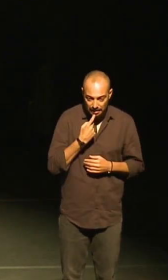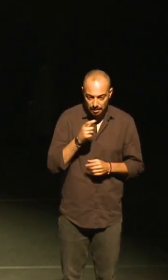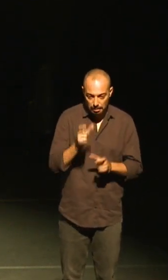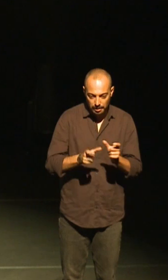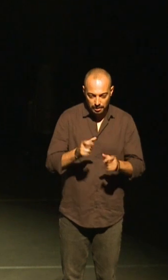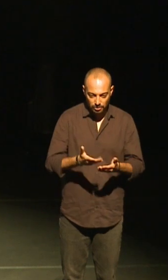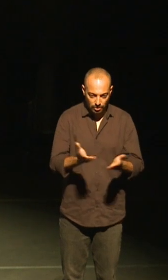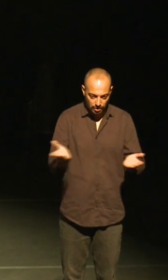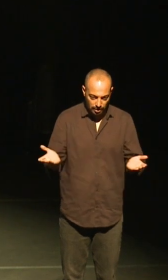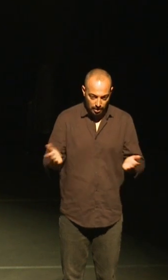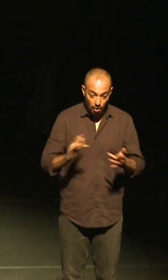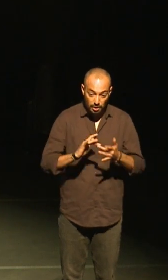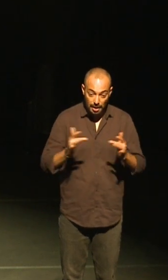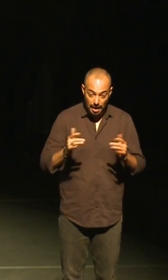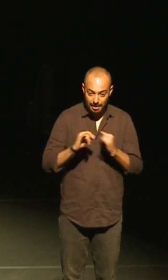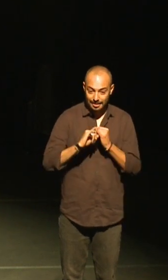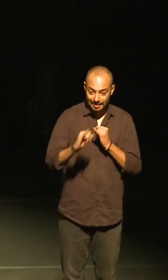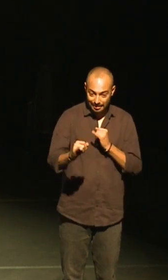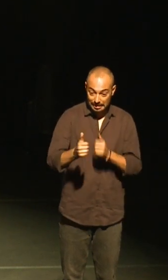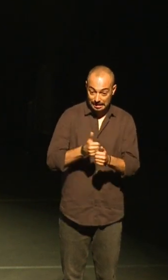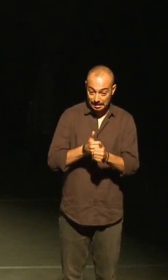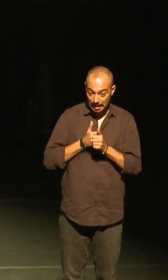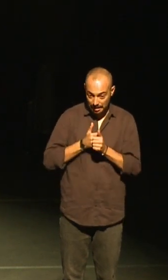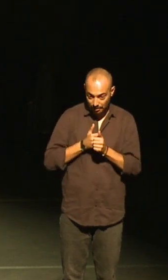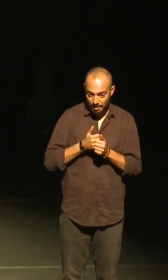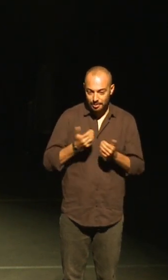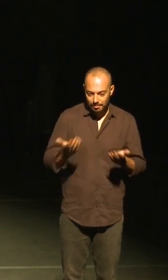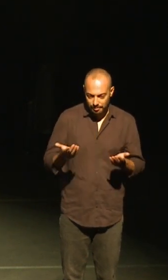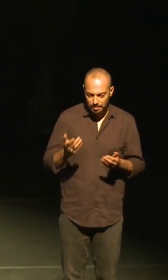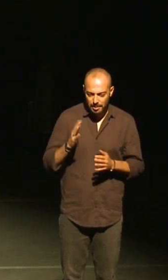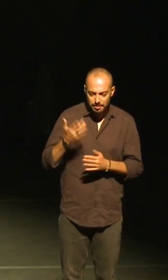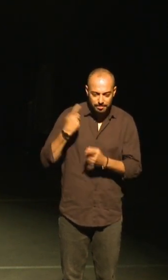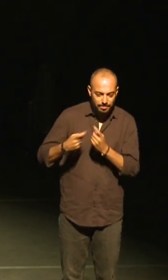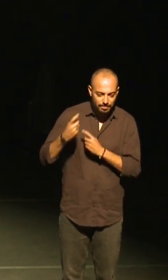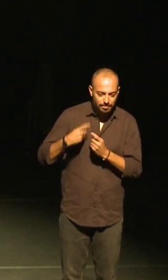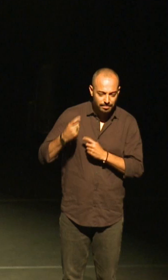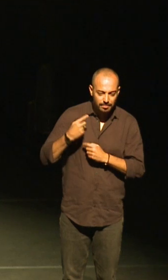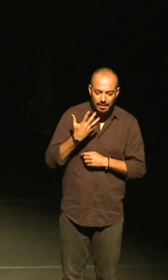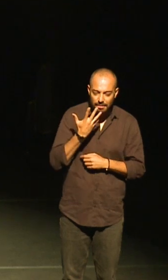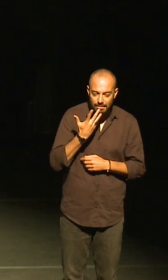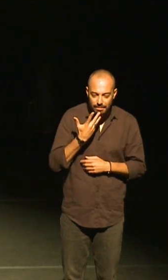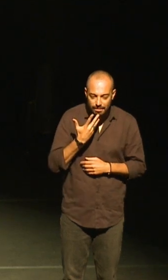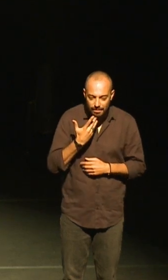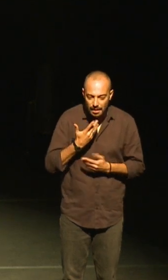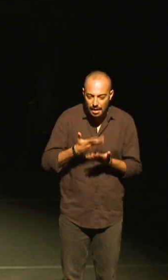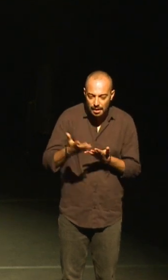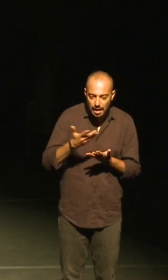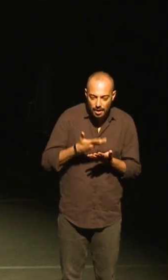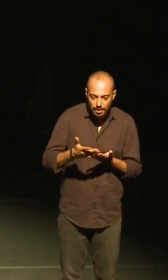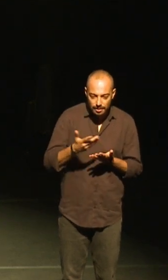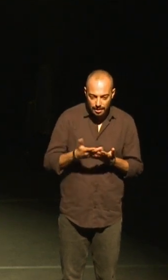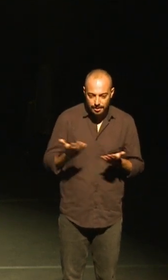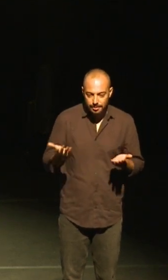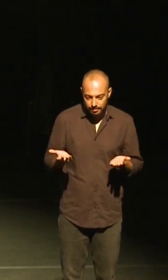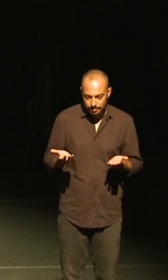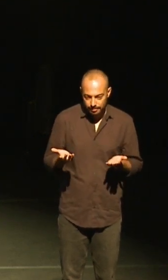un passo indietro riavvolgiamo il nastro e andiamo a raccontare quel quell'attenzione ad abbracciare